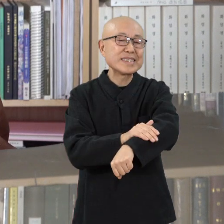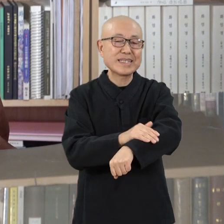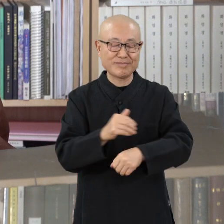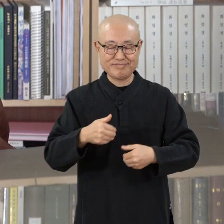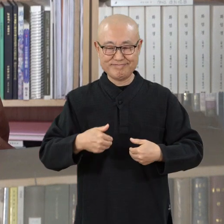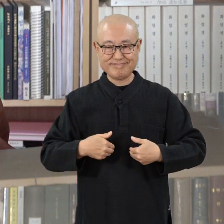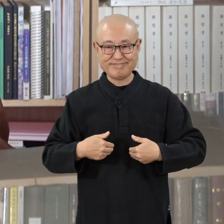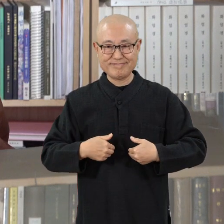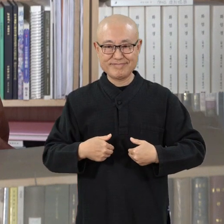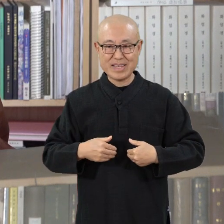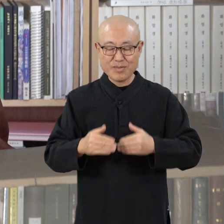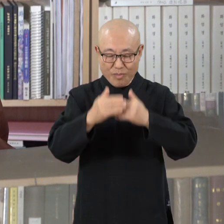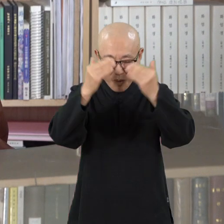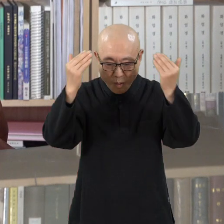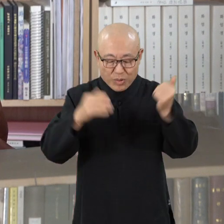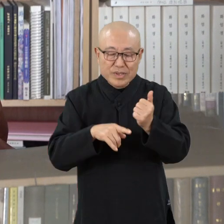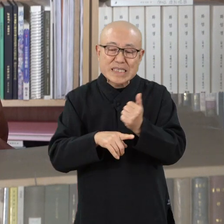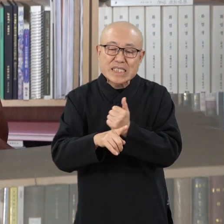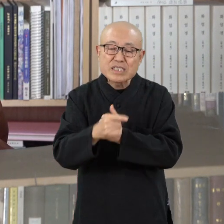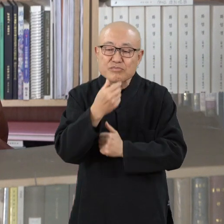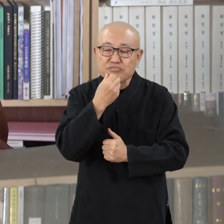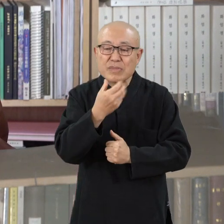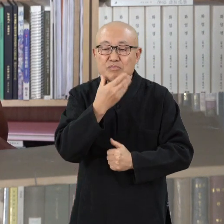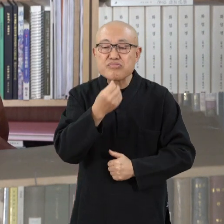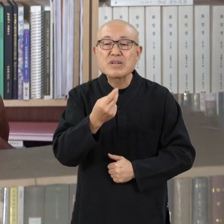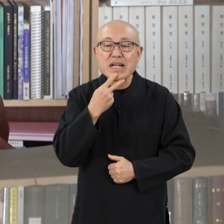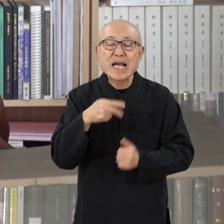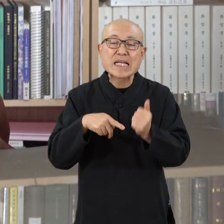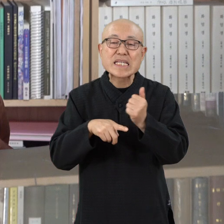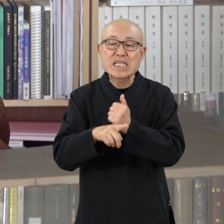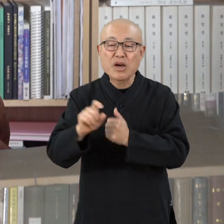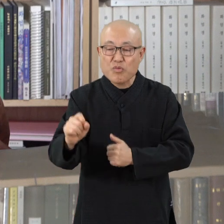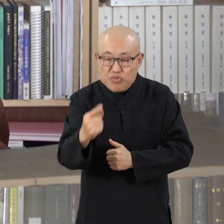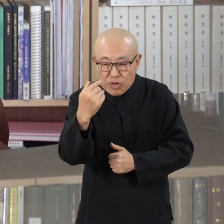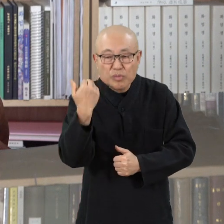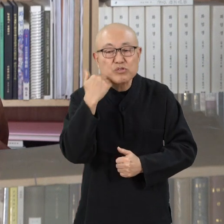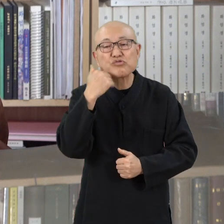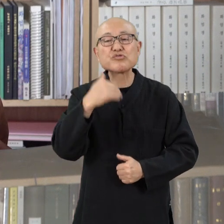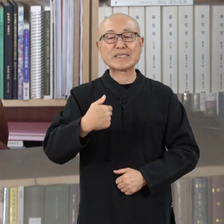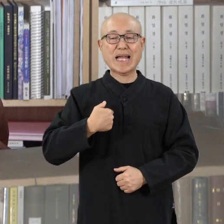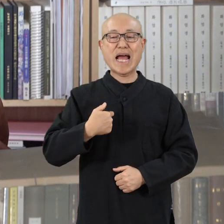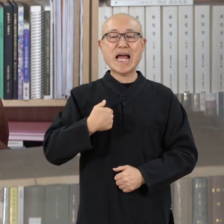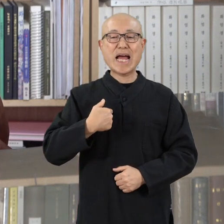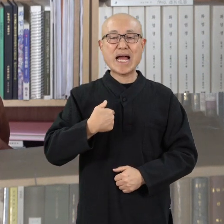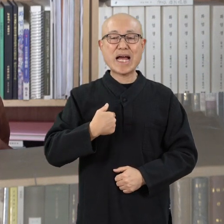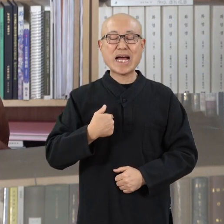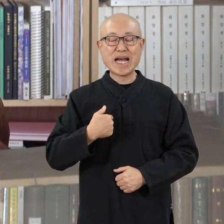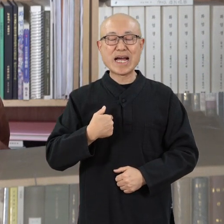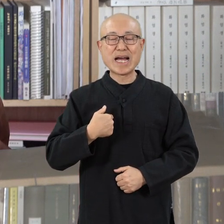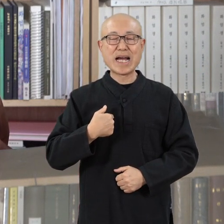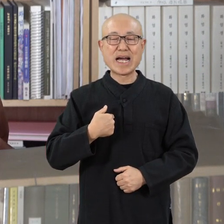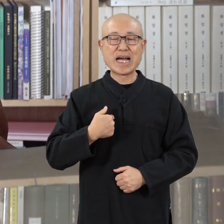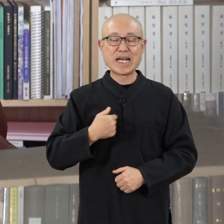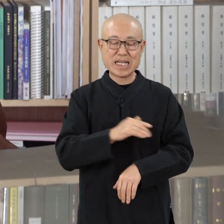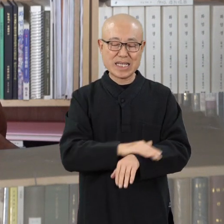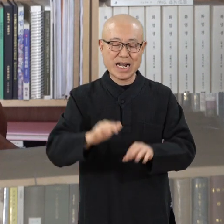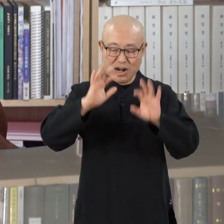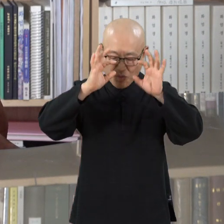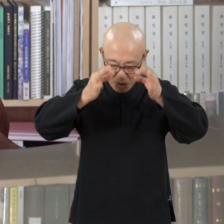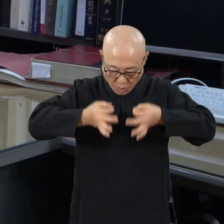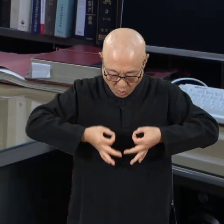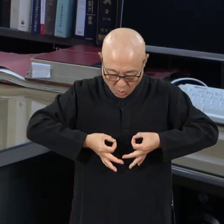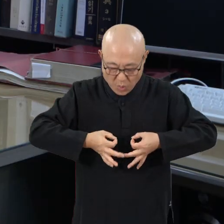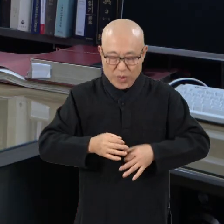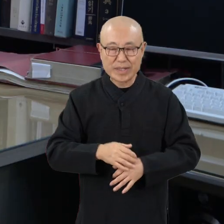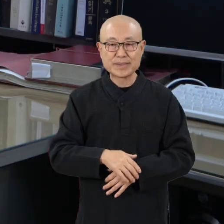필요합니다. 모든 원인이 행복도 불행도 그 원인이 나에게 있다고 생각하면 잘 살펴보시는